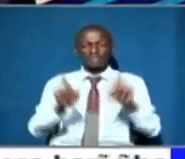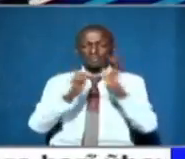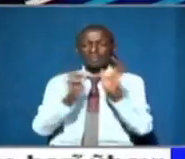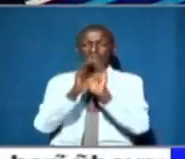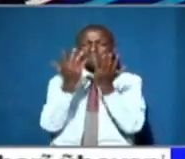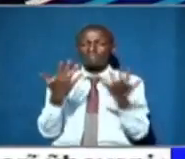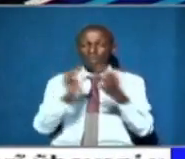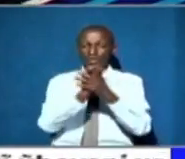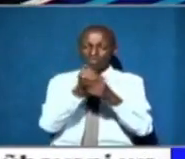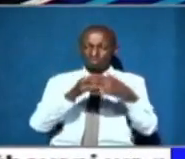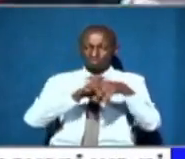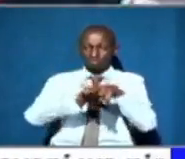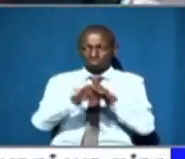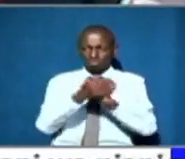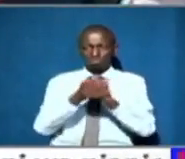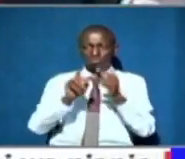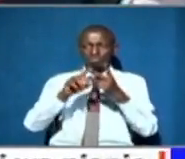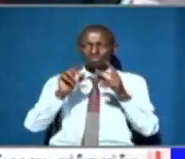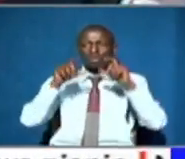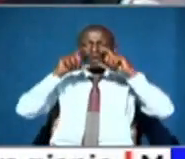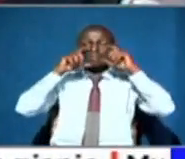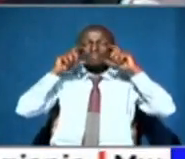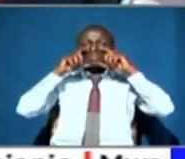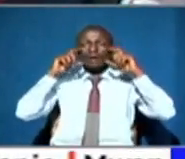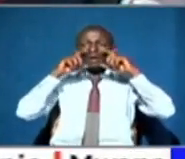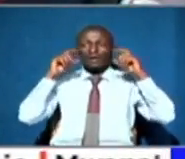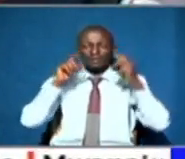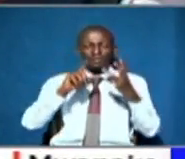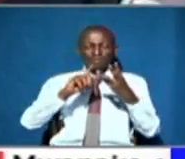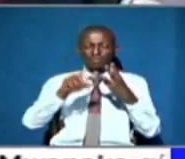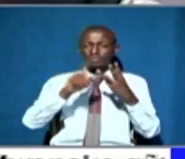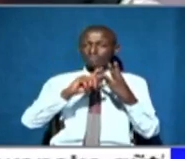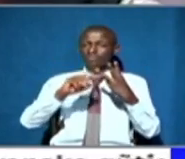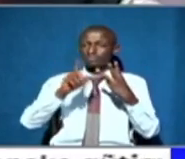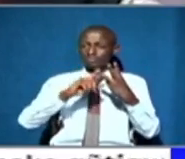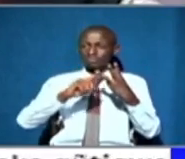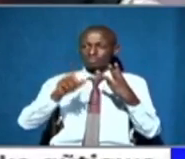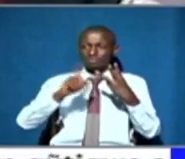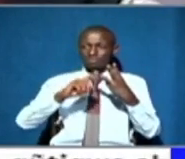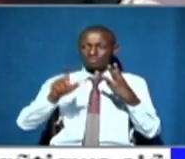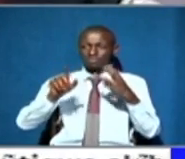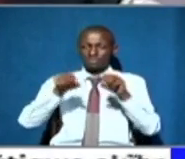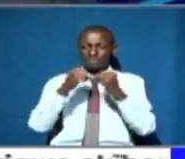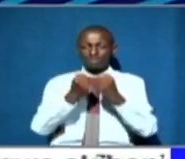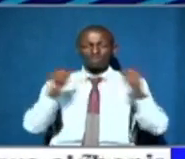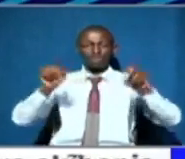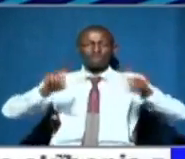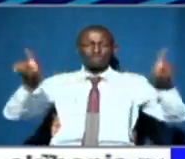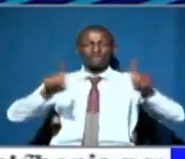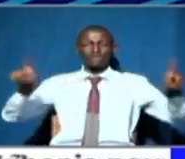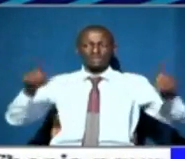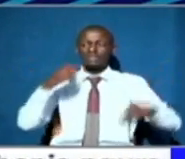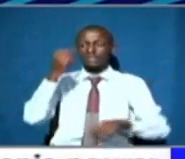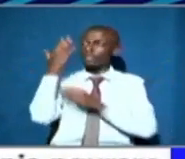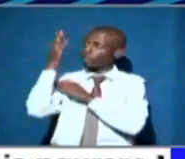moko andu mehumbire kanua na andu macoke matigithukane niguo madiko magai